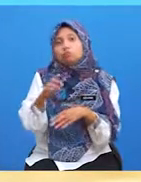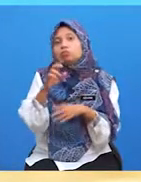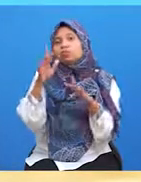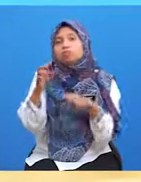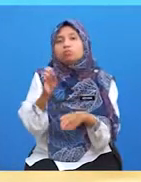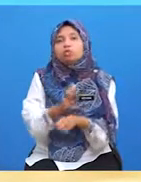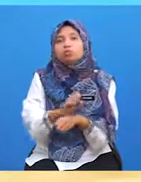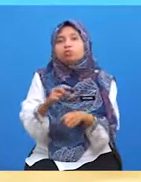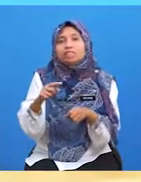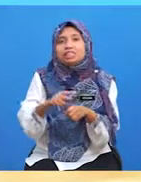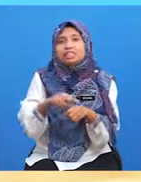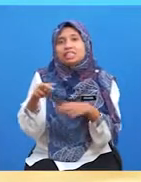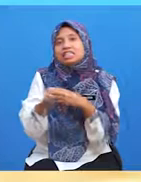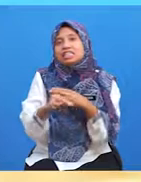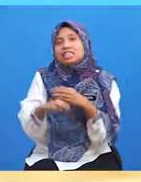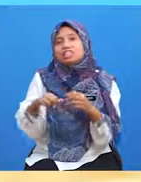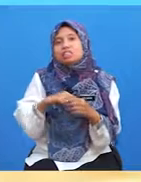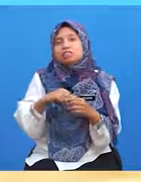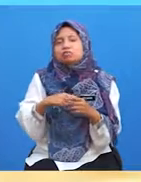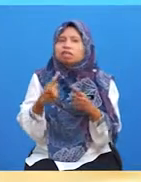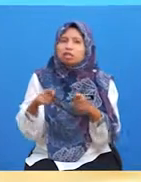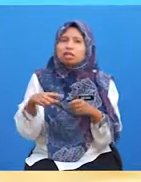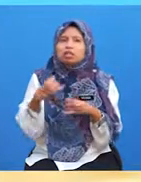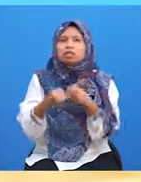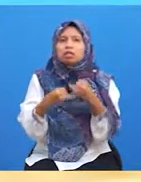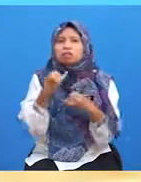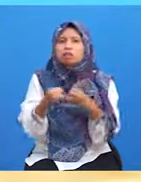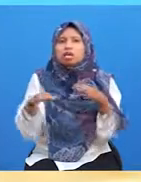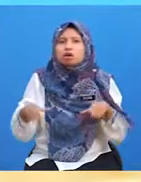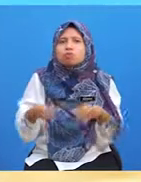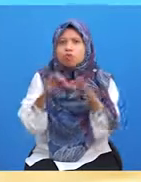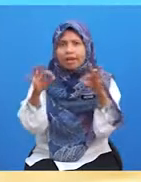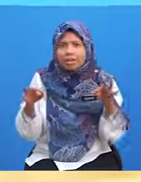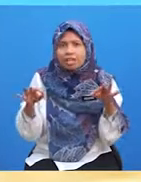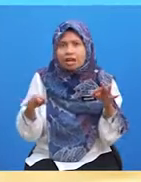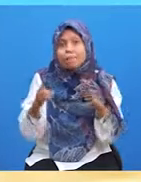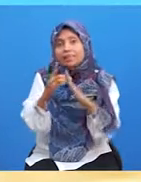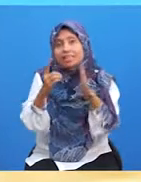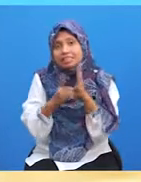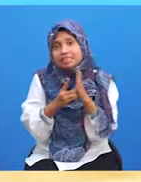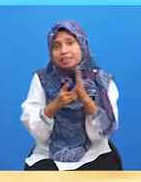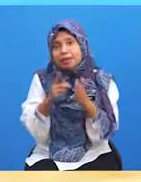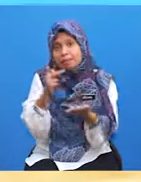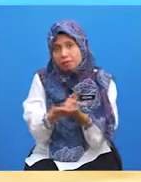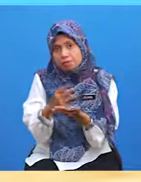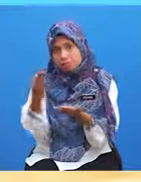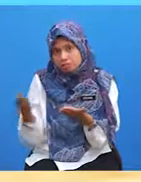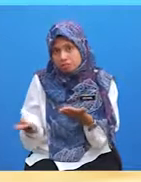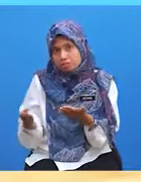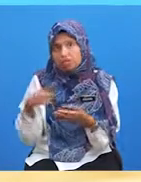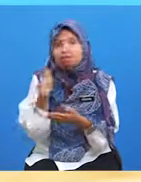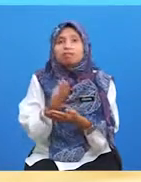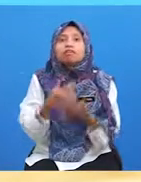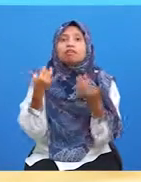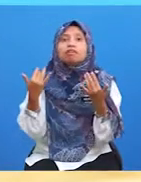Baiklah, setelah kita berjaya membina ayat berdasarkan peribahasa, sekarang kita